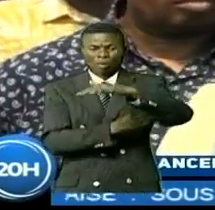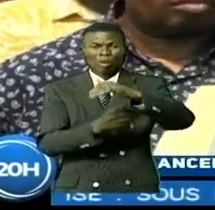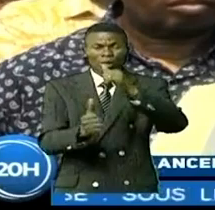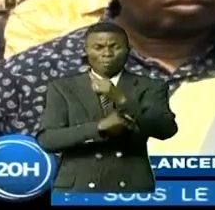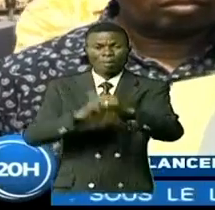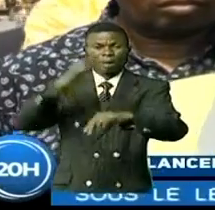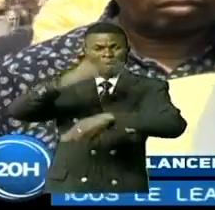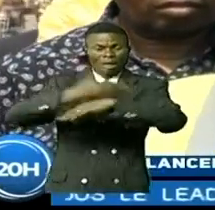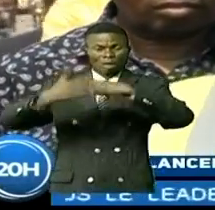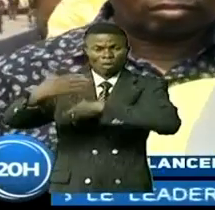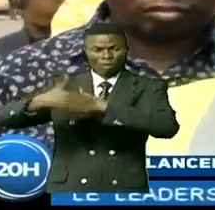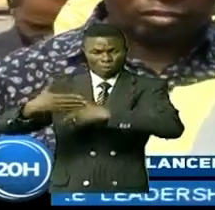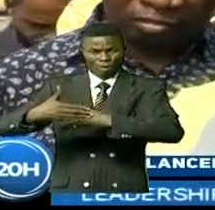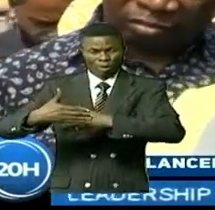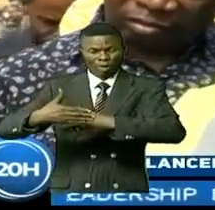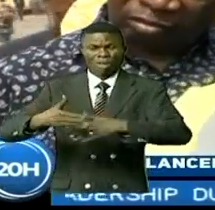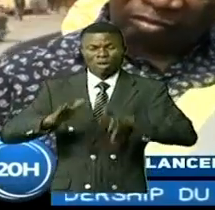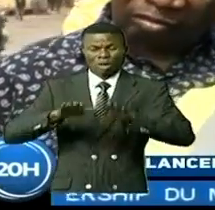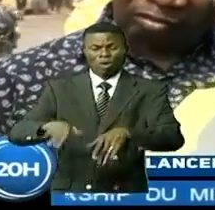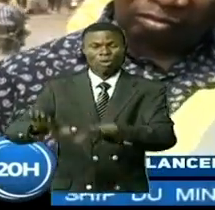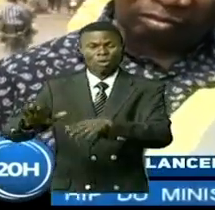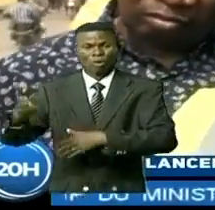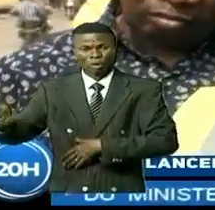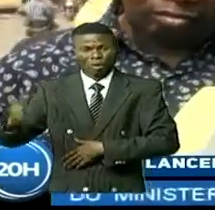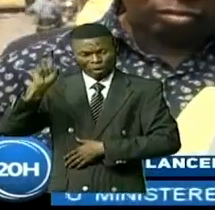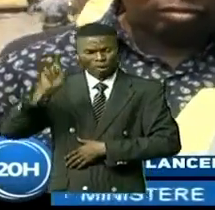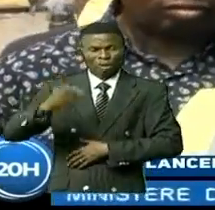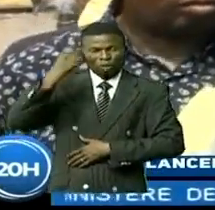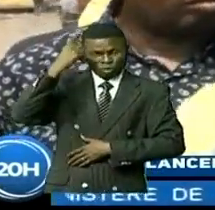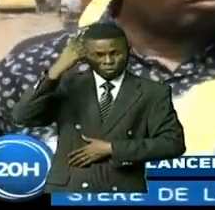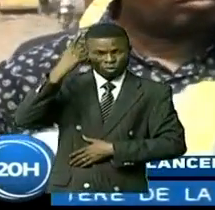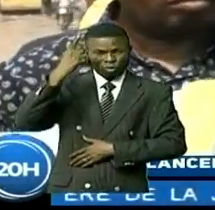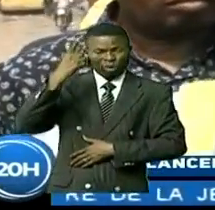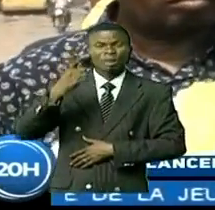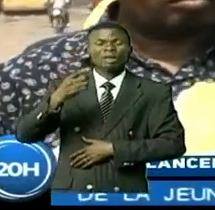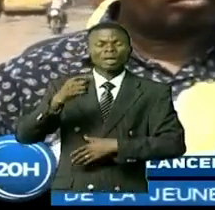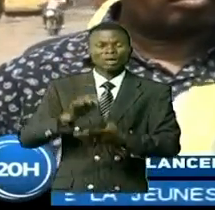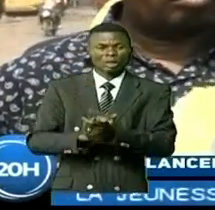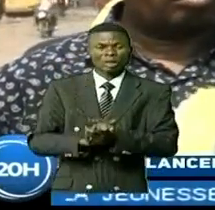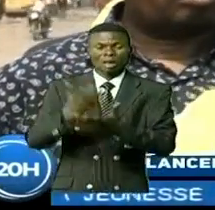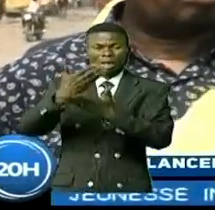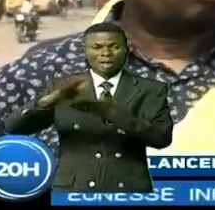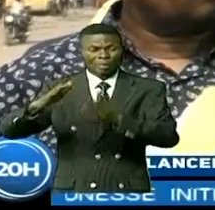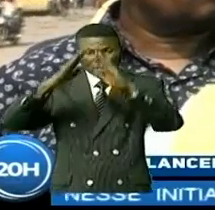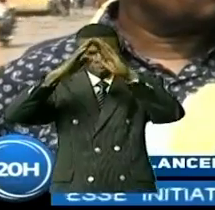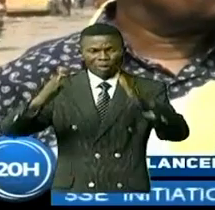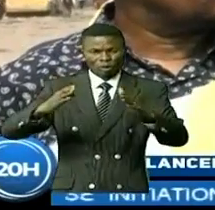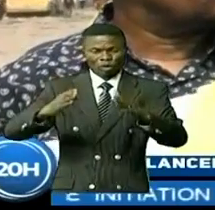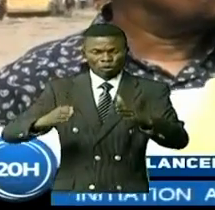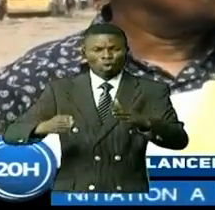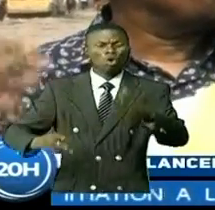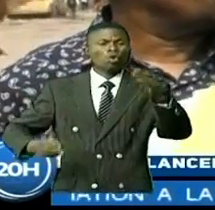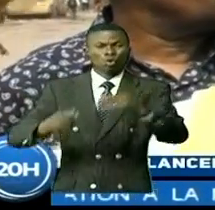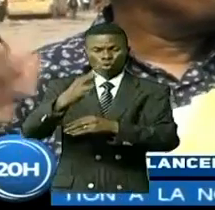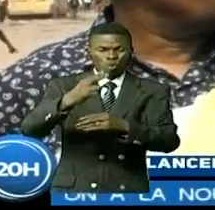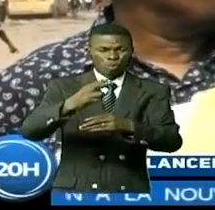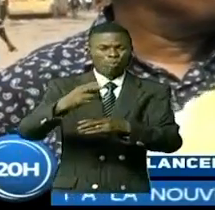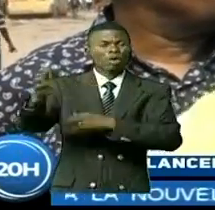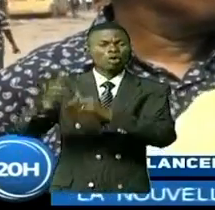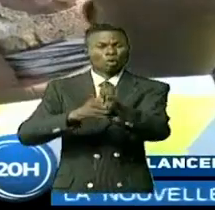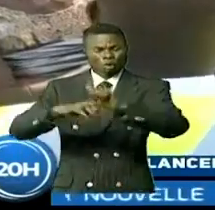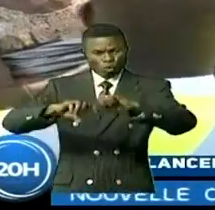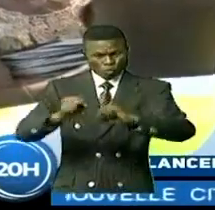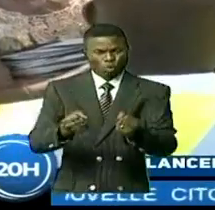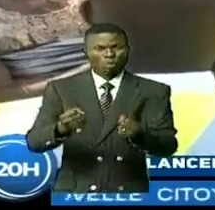tout au long des lits de la rivière, ils doivent comprendre une chose, qu'il y aura une partie de leur parcelle va être un peu cédée,